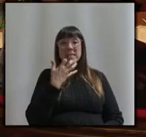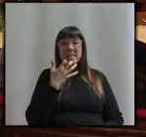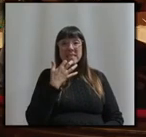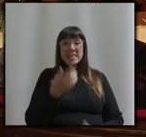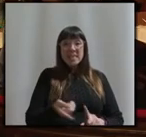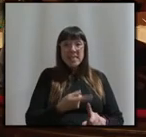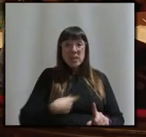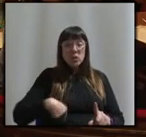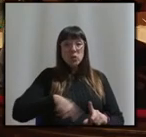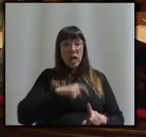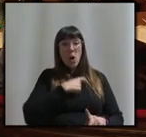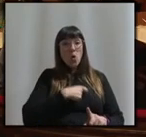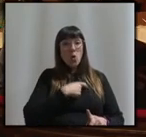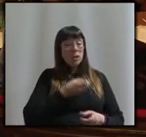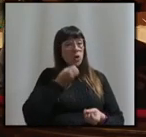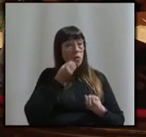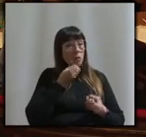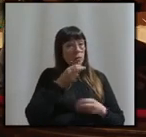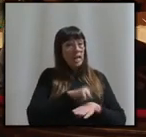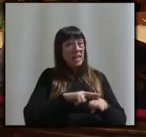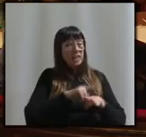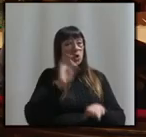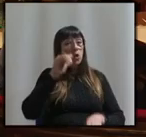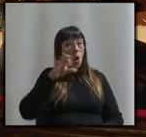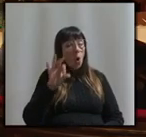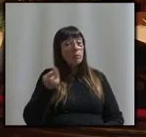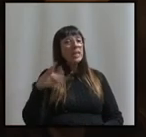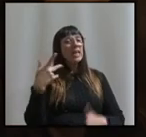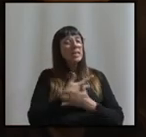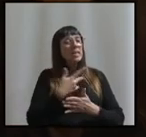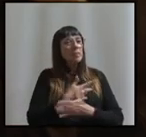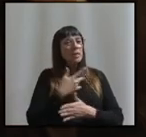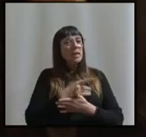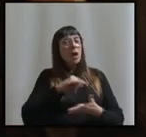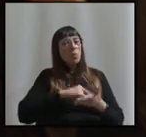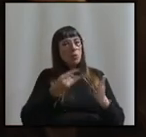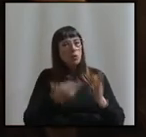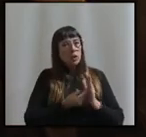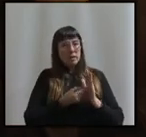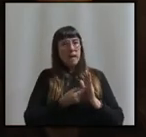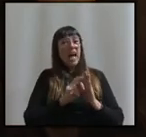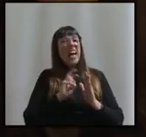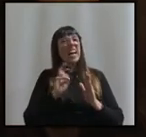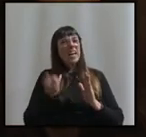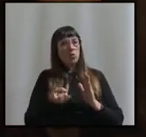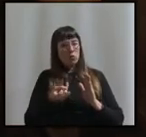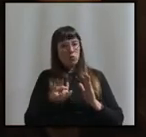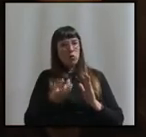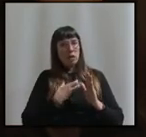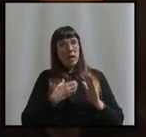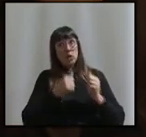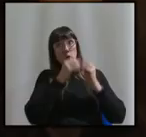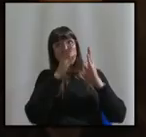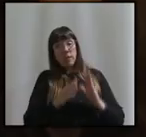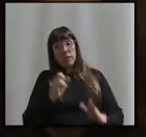comissió informativa on la regidora Oms ens va explicar un projecte amb els recursos de què disposa l'Ajuntament de Vic, és